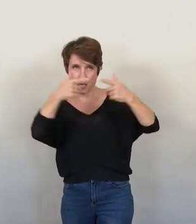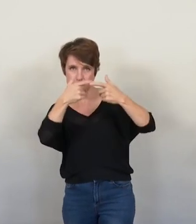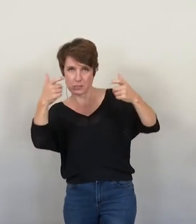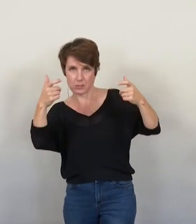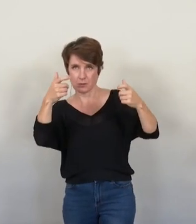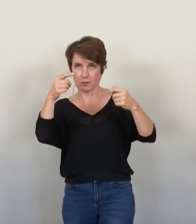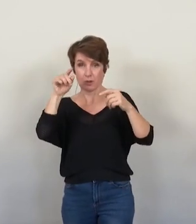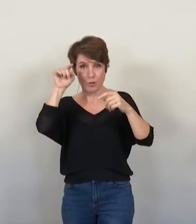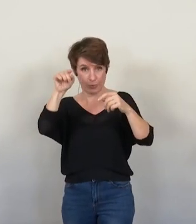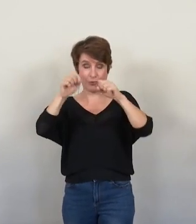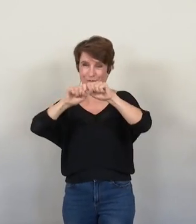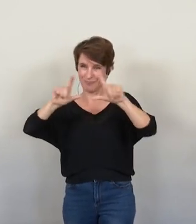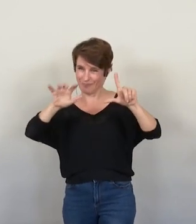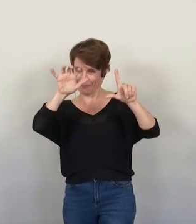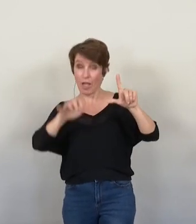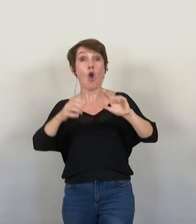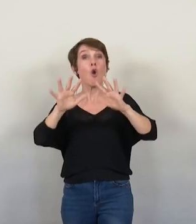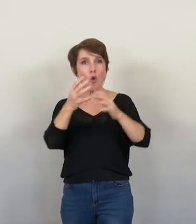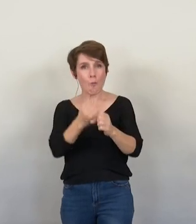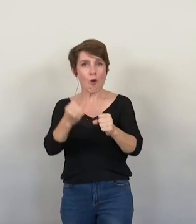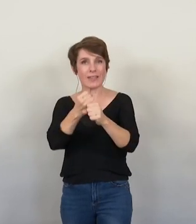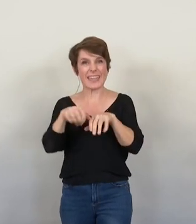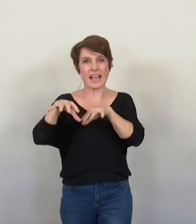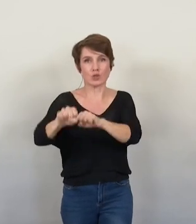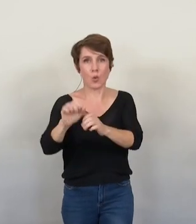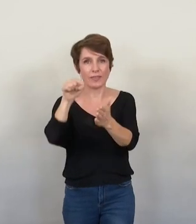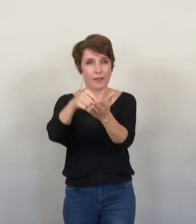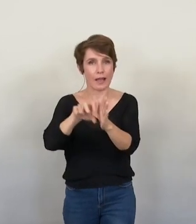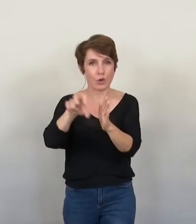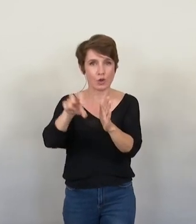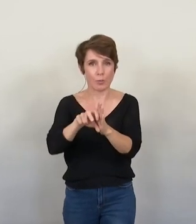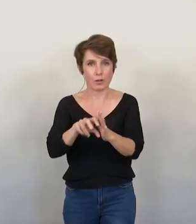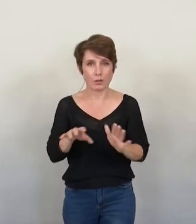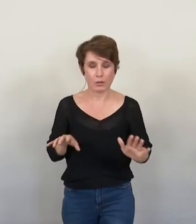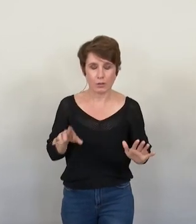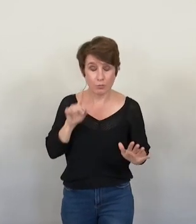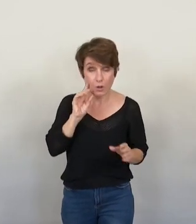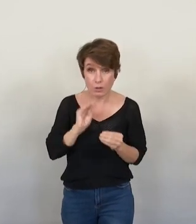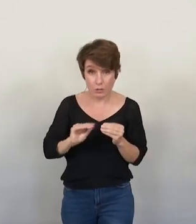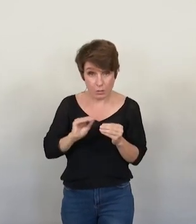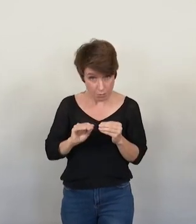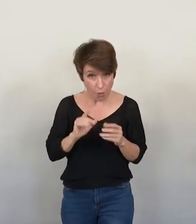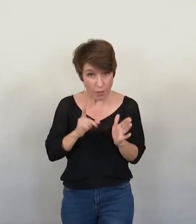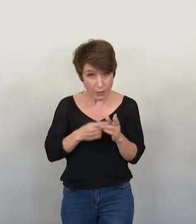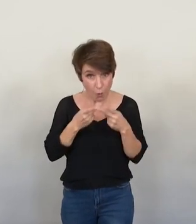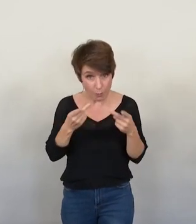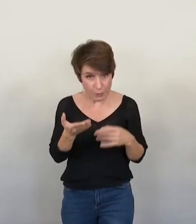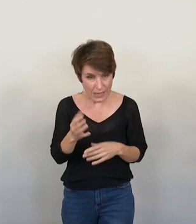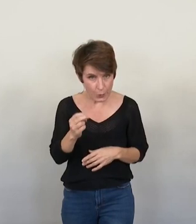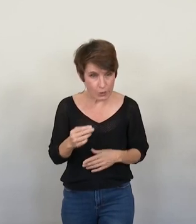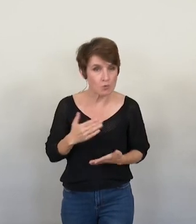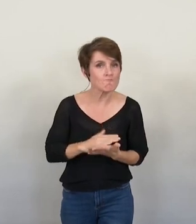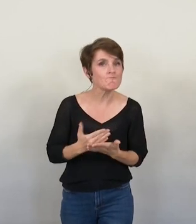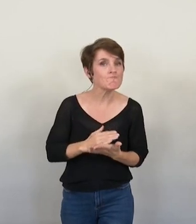ouvrir un squat à Grenoble je le pose là parce que moi ça m'interroge trè remarque sur ce